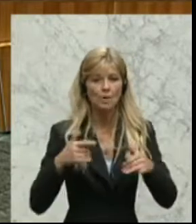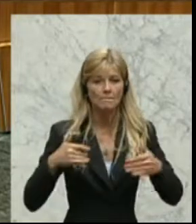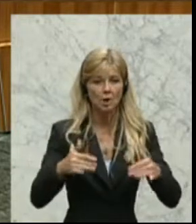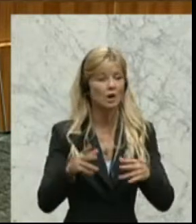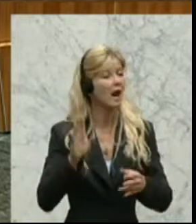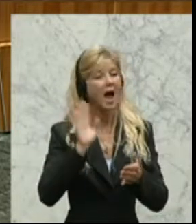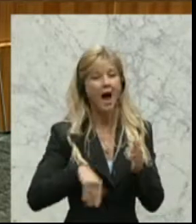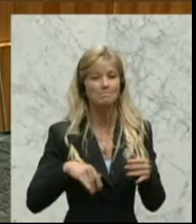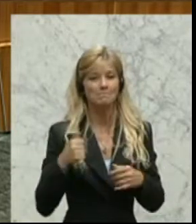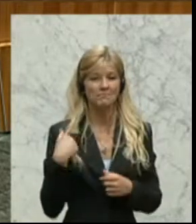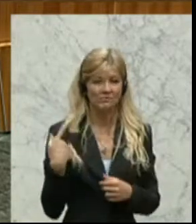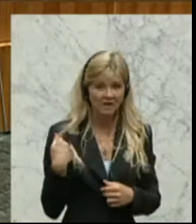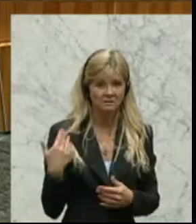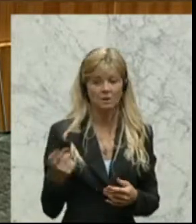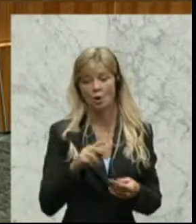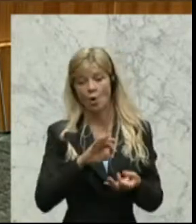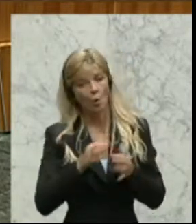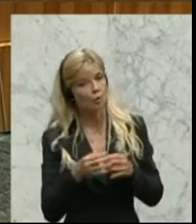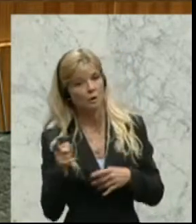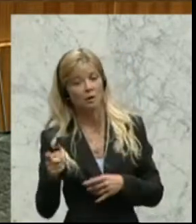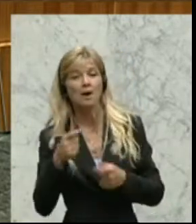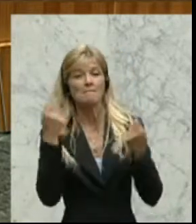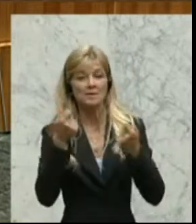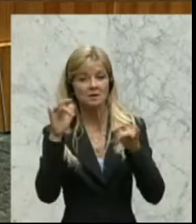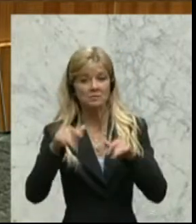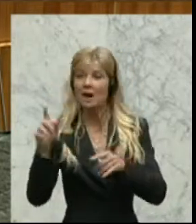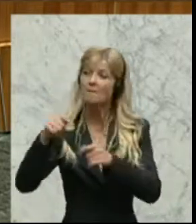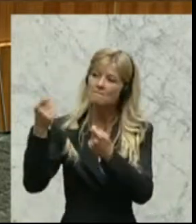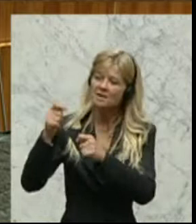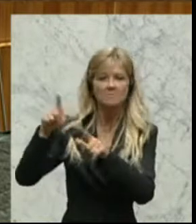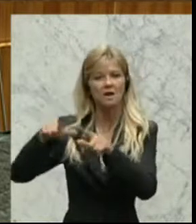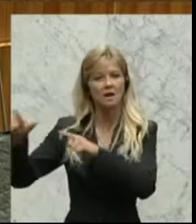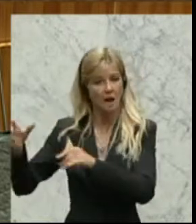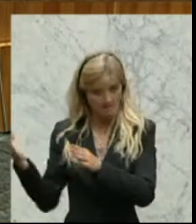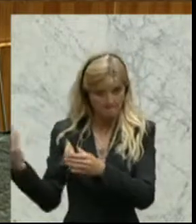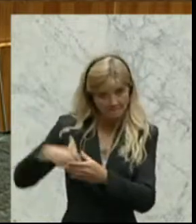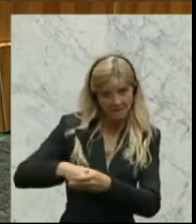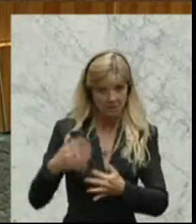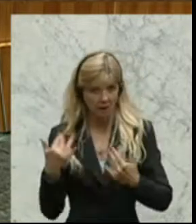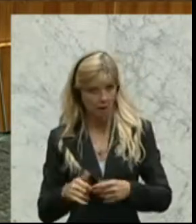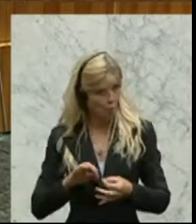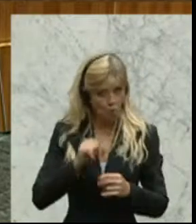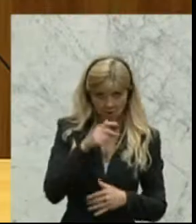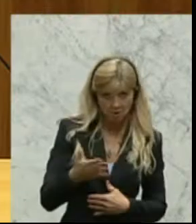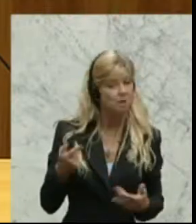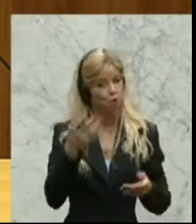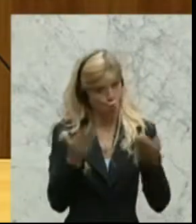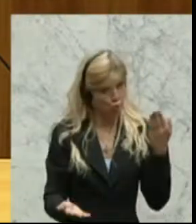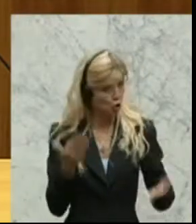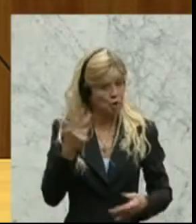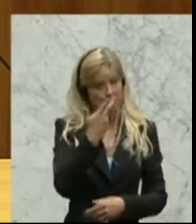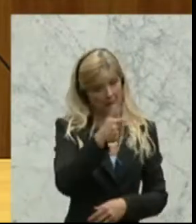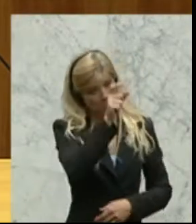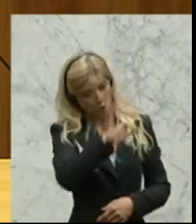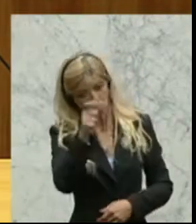vielleicht bei Betrieben die Betriebsanlagen mit eingerechnet werden. Weil es ist ein Unterschied, ob Sie ein 3-Personen-Unternehmen, die nur